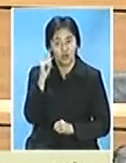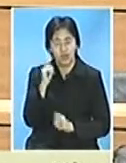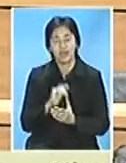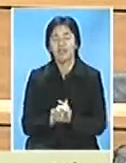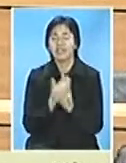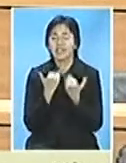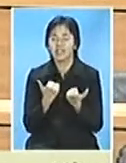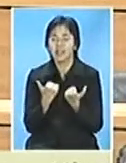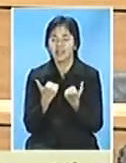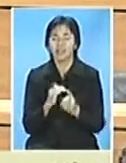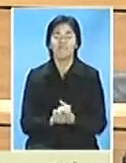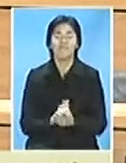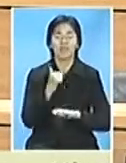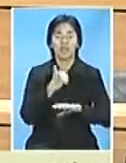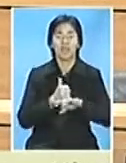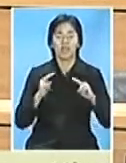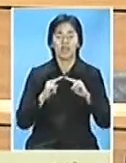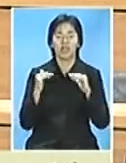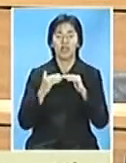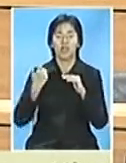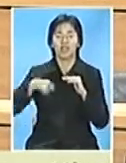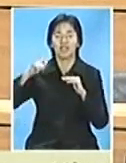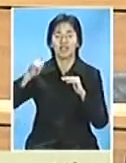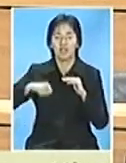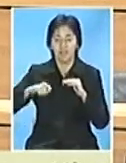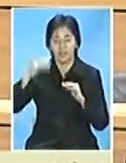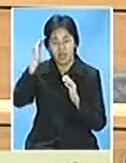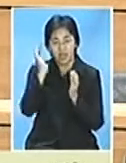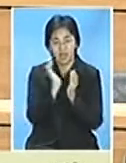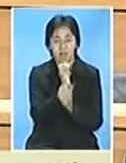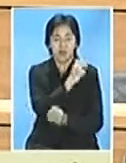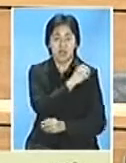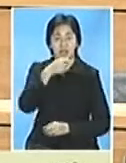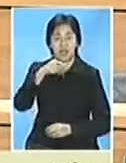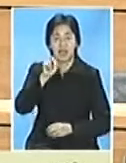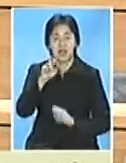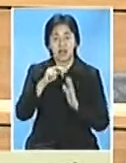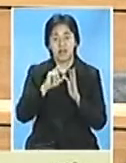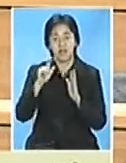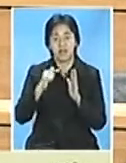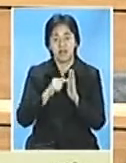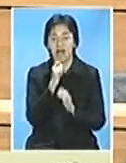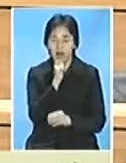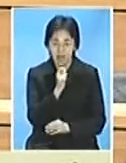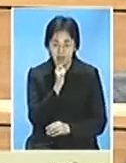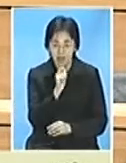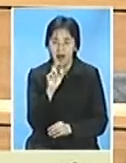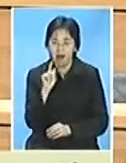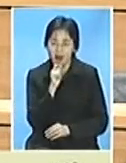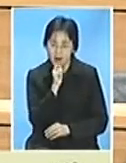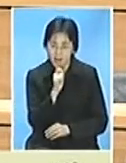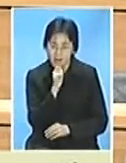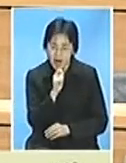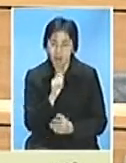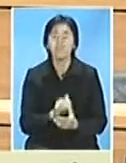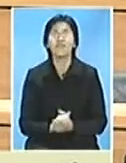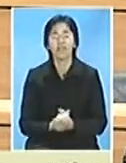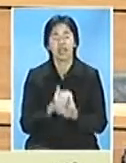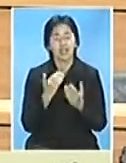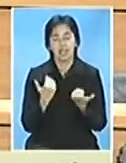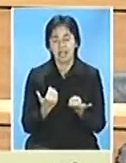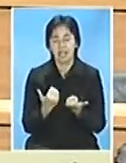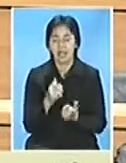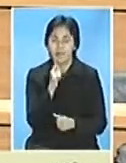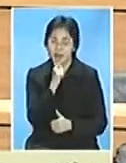รัฐมนตรีว่าการกระทรวงยุติธรรมพลตำรวจเอกประชาพรหมนอกได้ออกมาให้สัมภาษณ์ต่อสื่อมวลชนว่าจะไม่มี